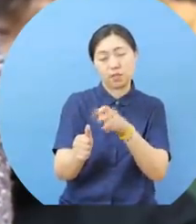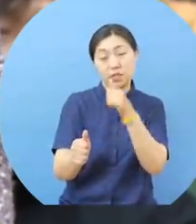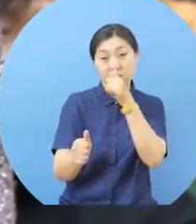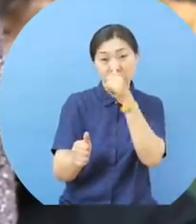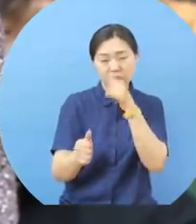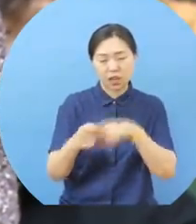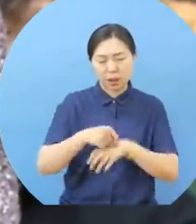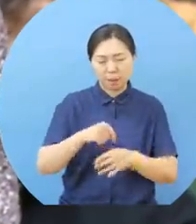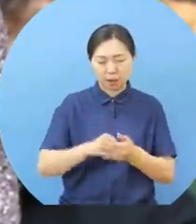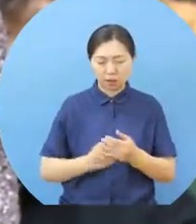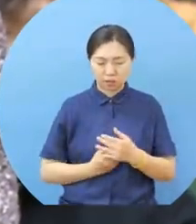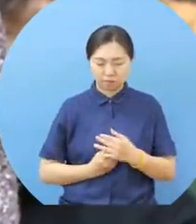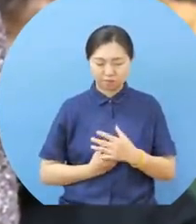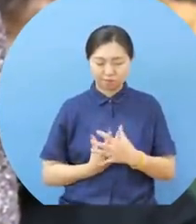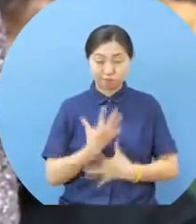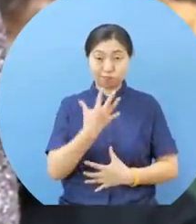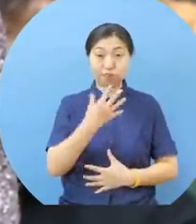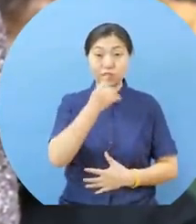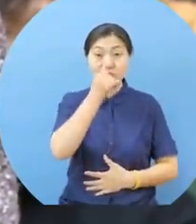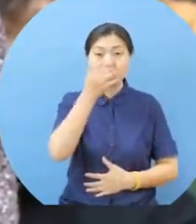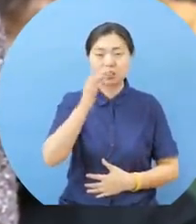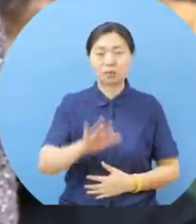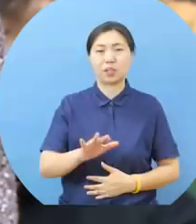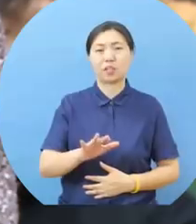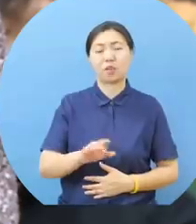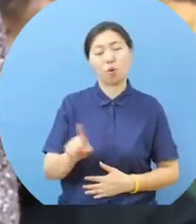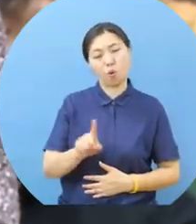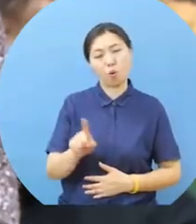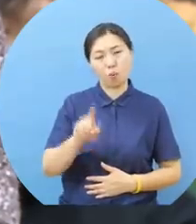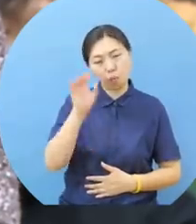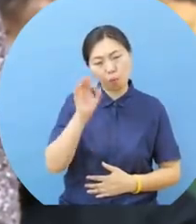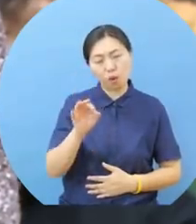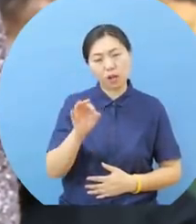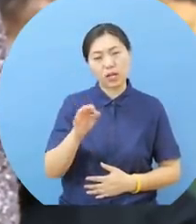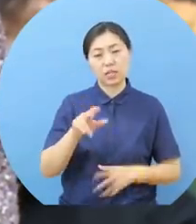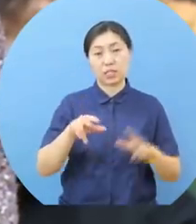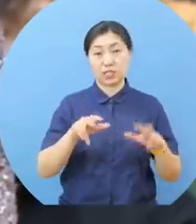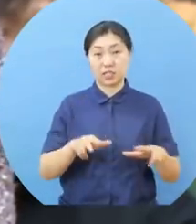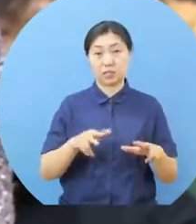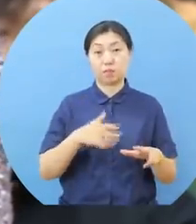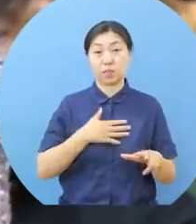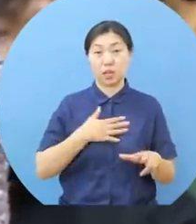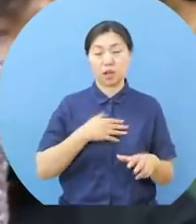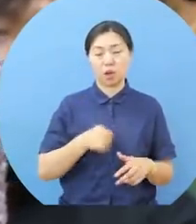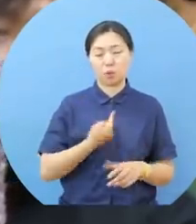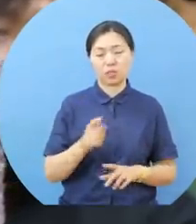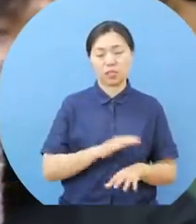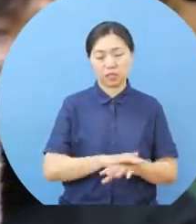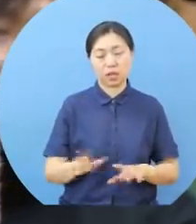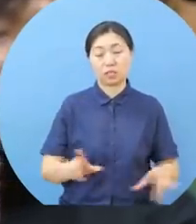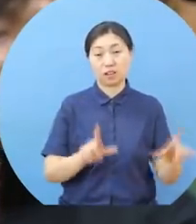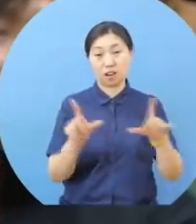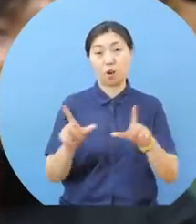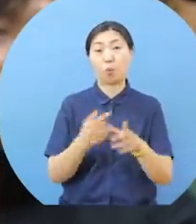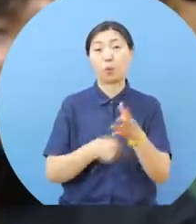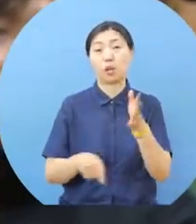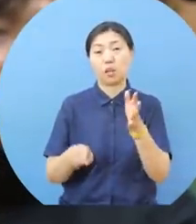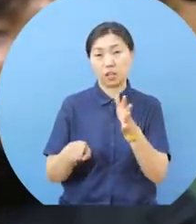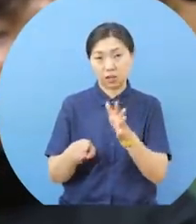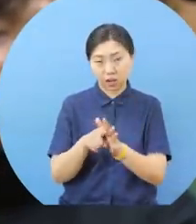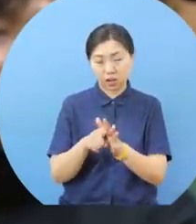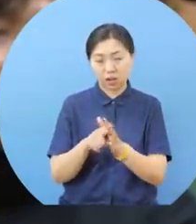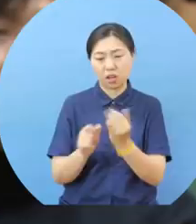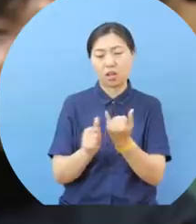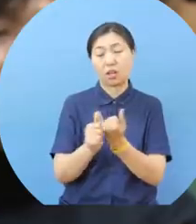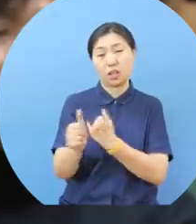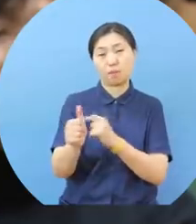가끔 훅 하고 올라올 때가 있긴 하지만 어찌보면 지금의 제가 혼자 잘 사랑할 수 있도록